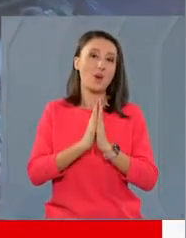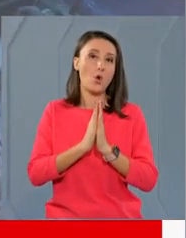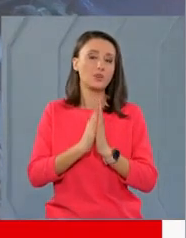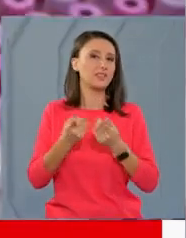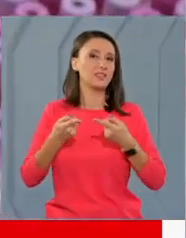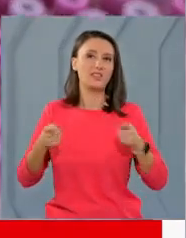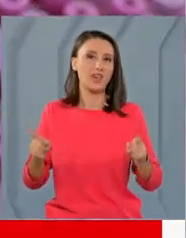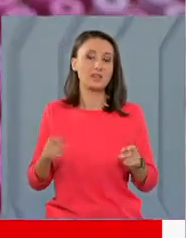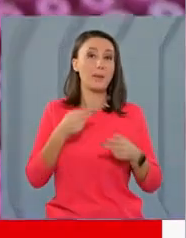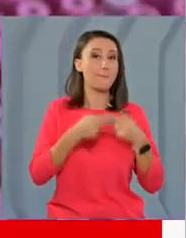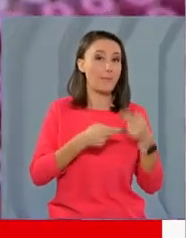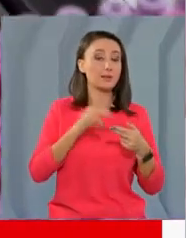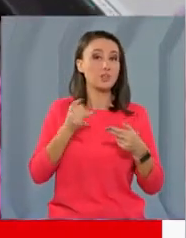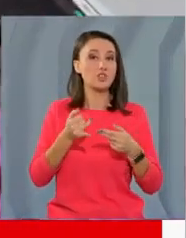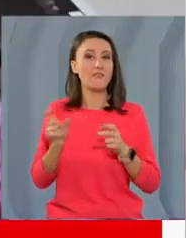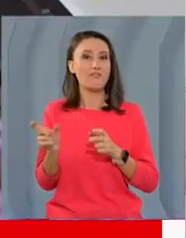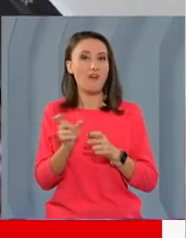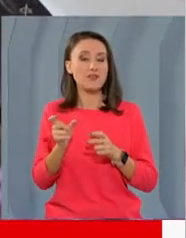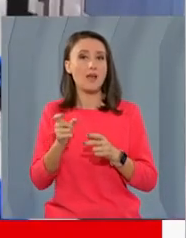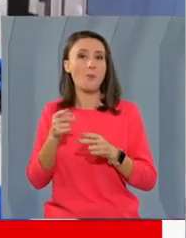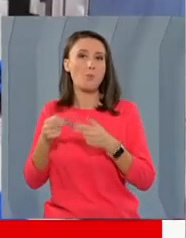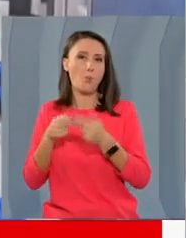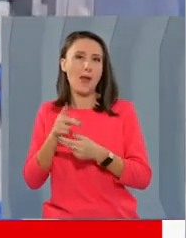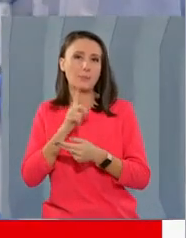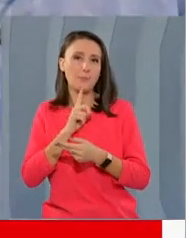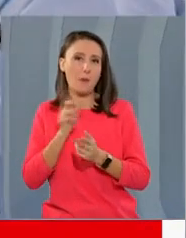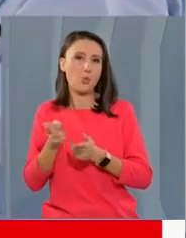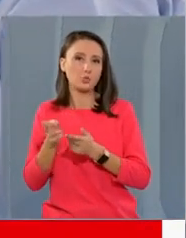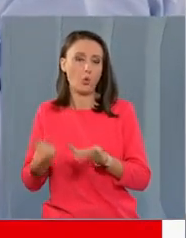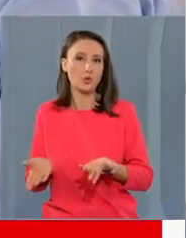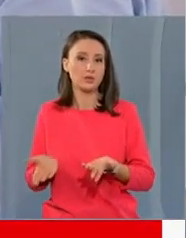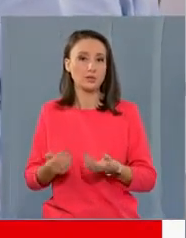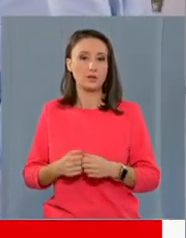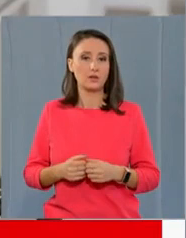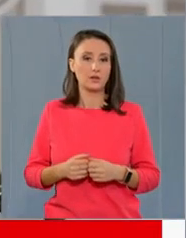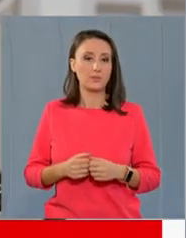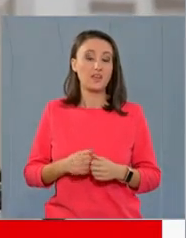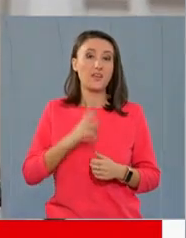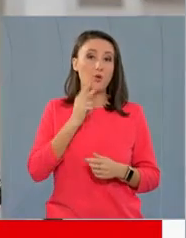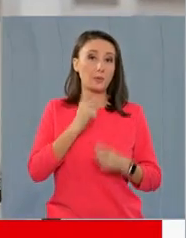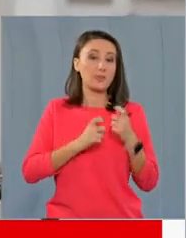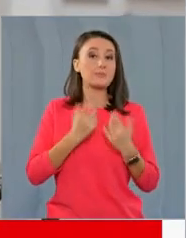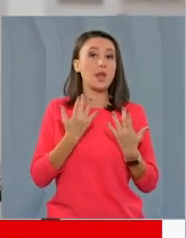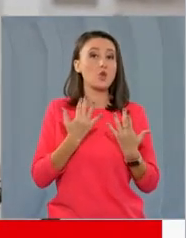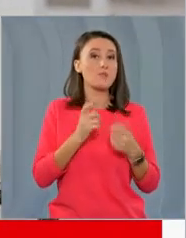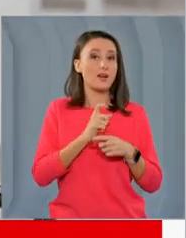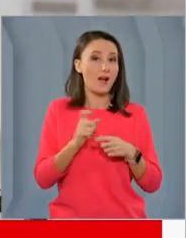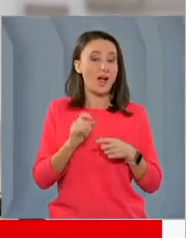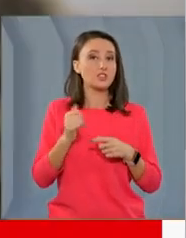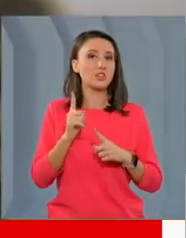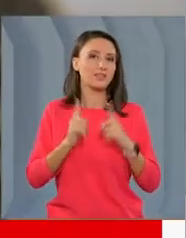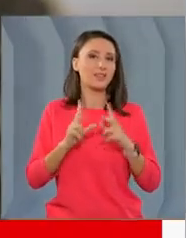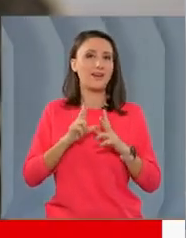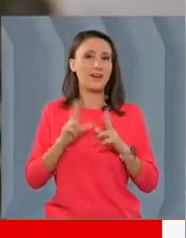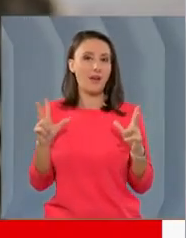frumos, diferența între pandemie și faza endemică a unei boli. Vorbim de număr și de severitatea cazurilor și de solicitarea